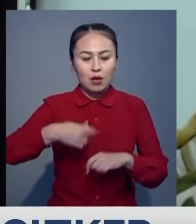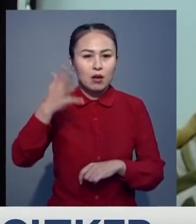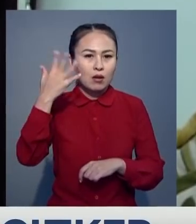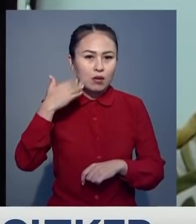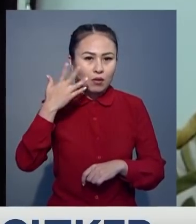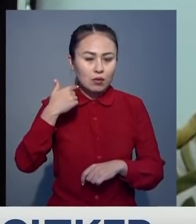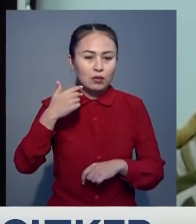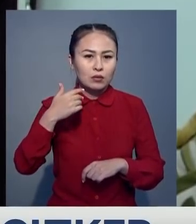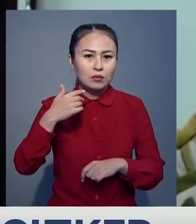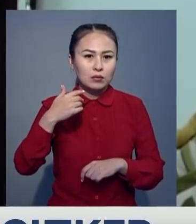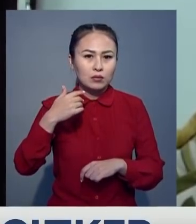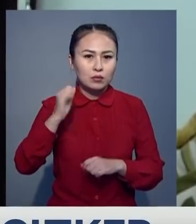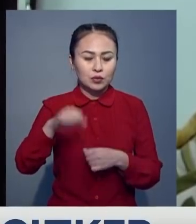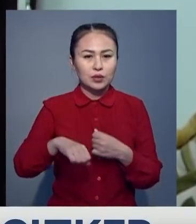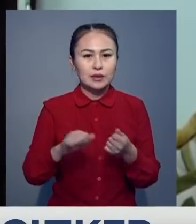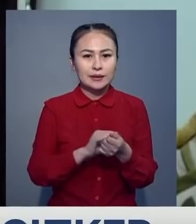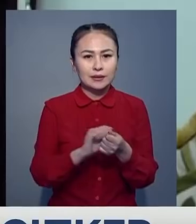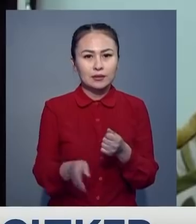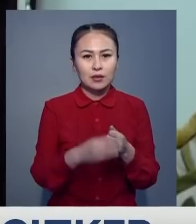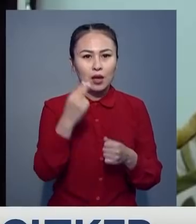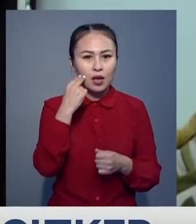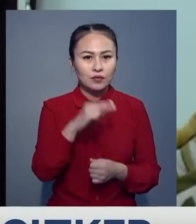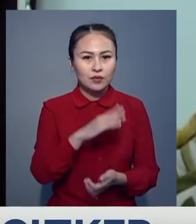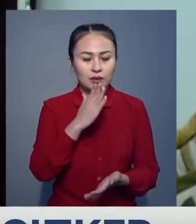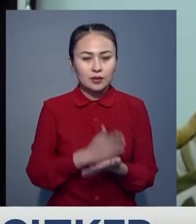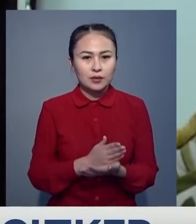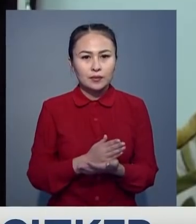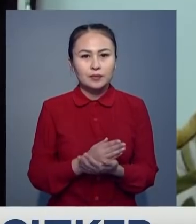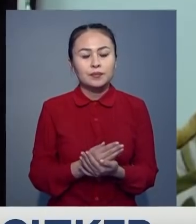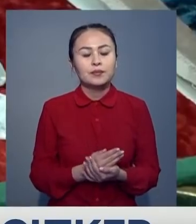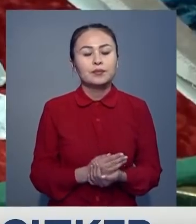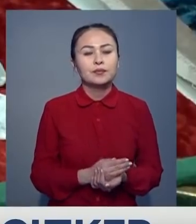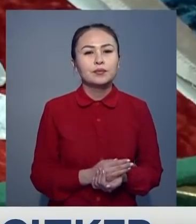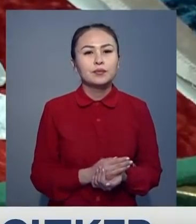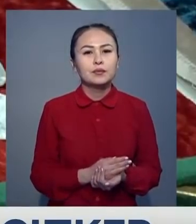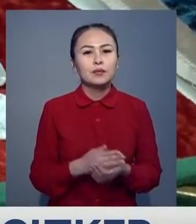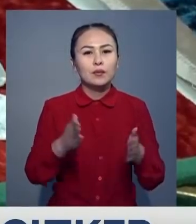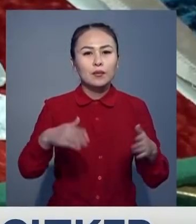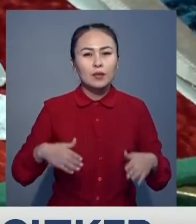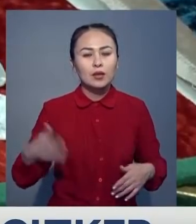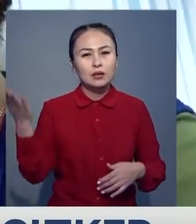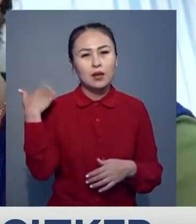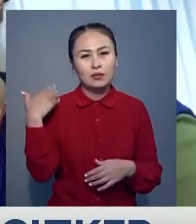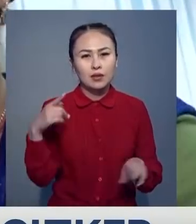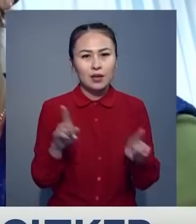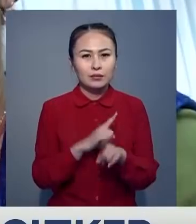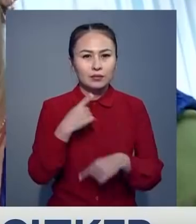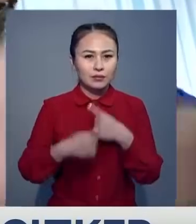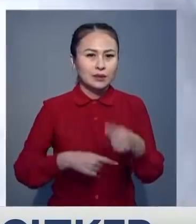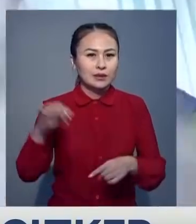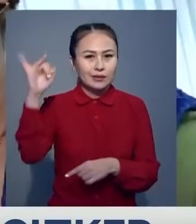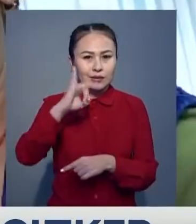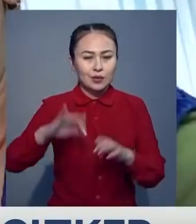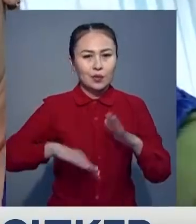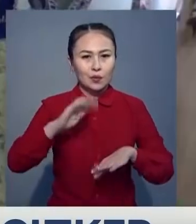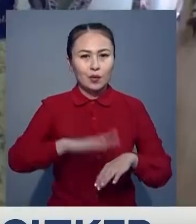шешіледі, стиральный машинада жуып ала беретіндей сапалы қылып тігіп жатырмыз. Құрақ құрау ежелден келе жатқан қолөнер түрлерінің бірі,